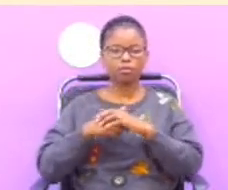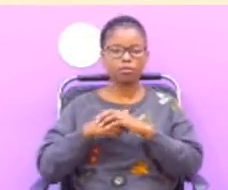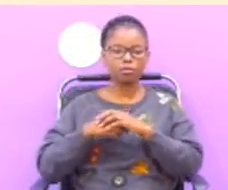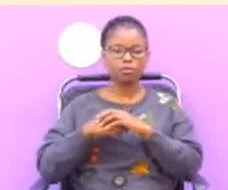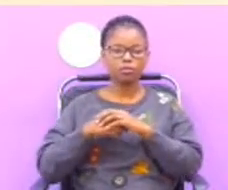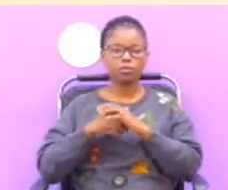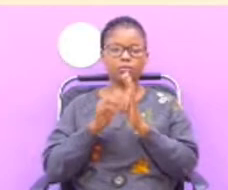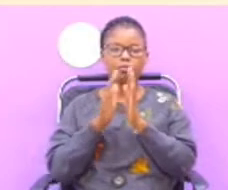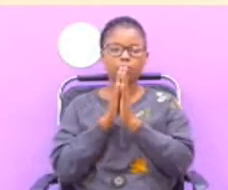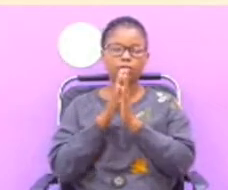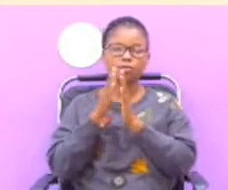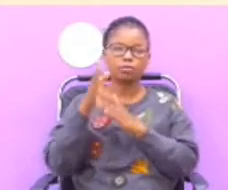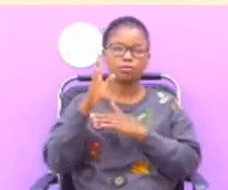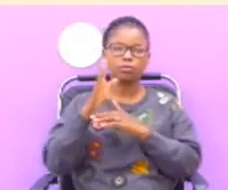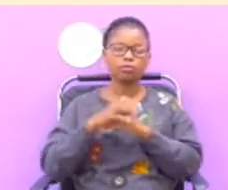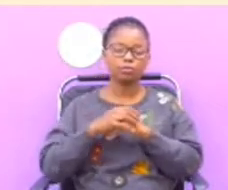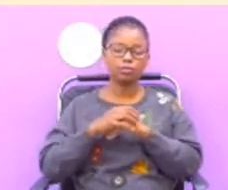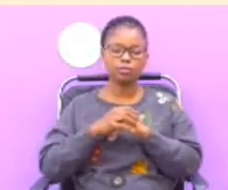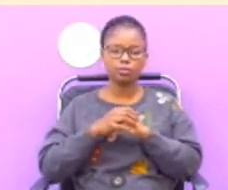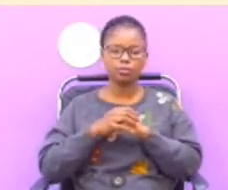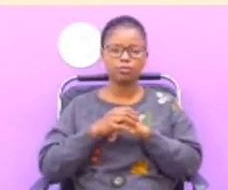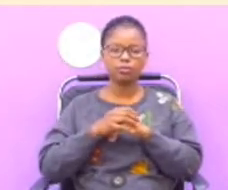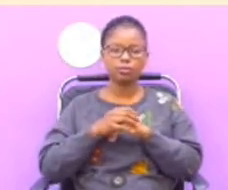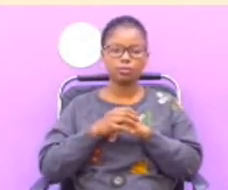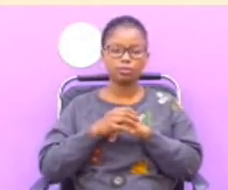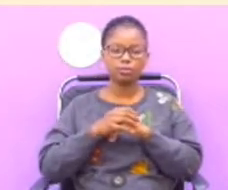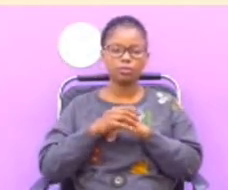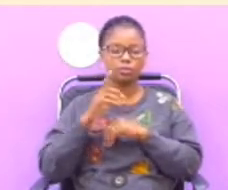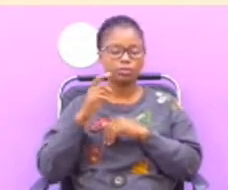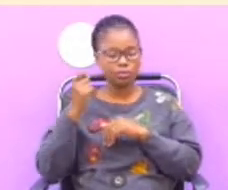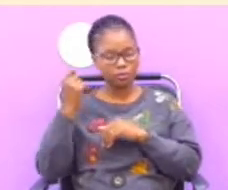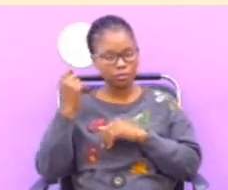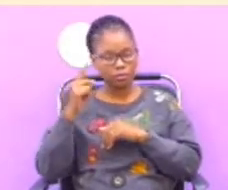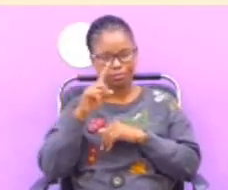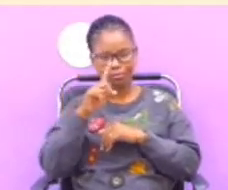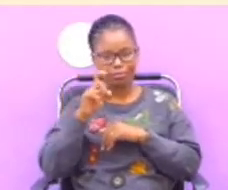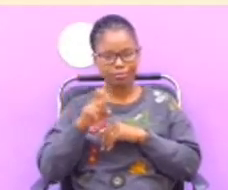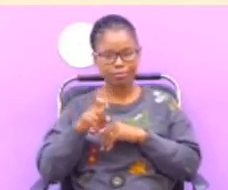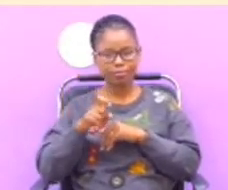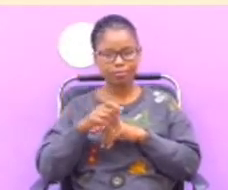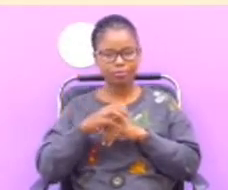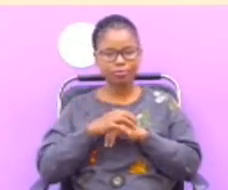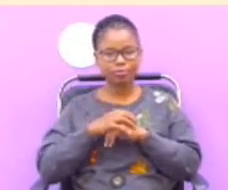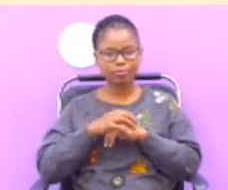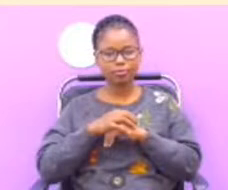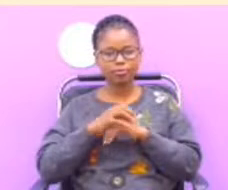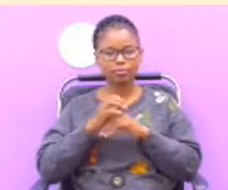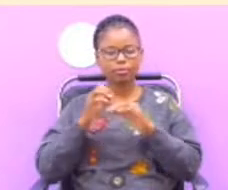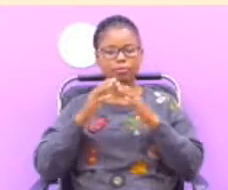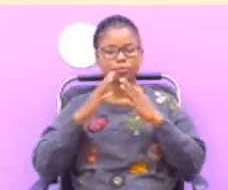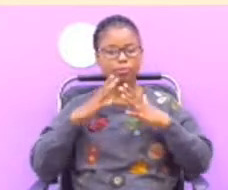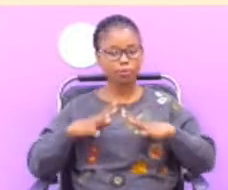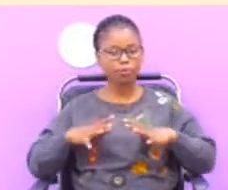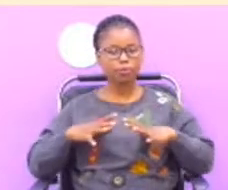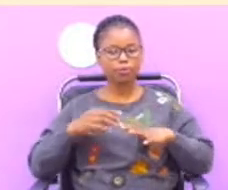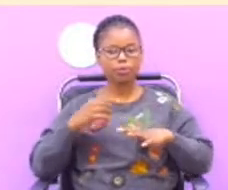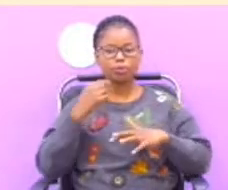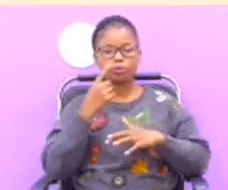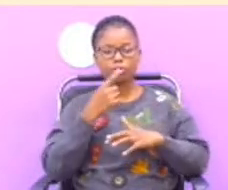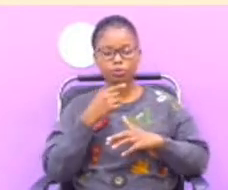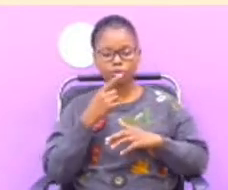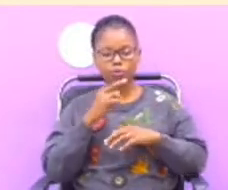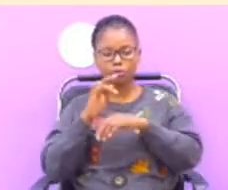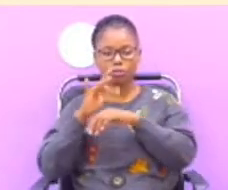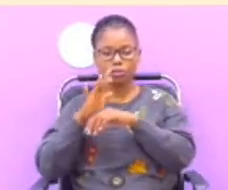Bwana asifuwe sana. Jie kana neto wanyita nila. Ogwo adwale ya marato mwo. Matiroli ya stage